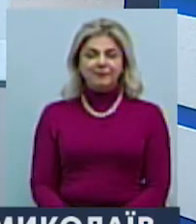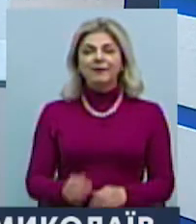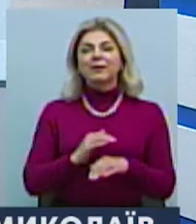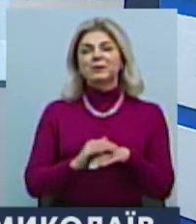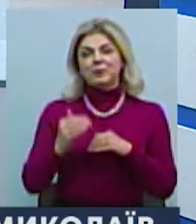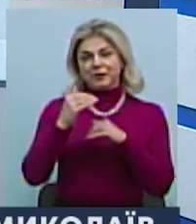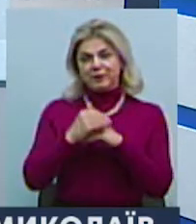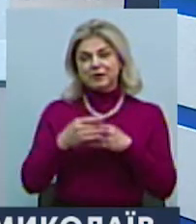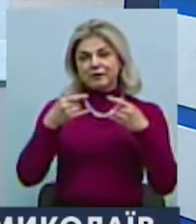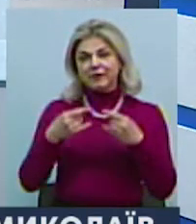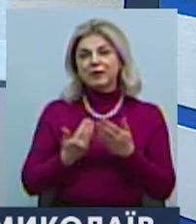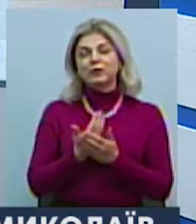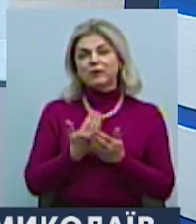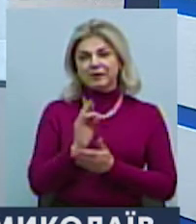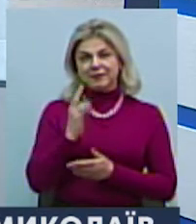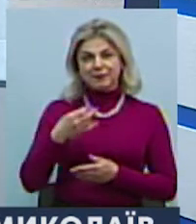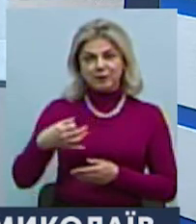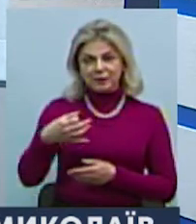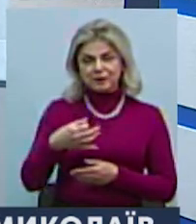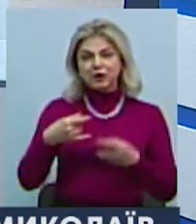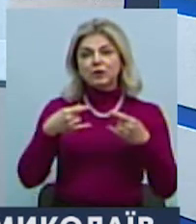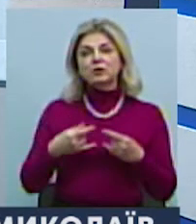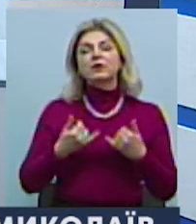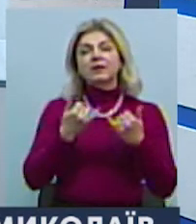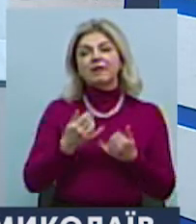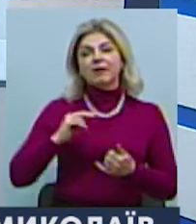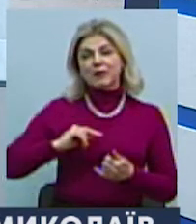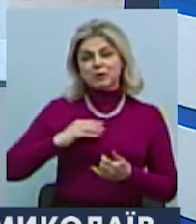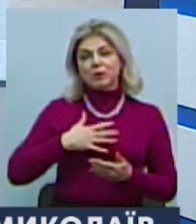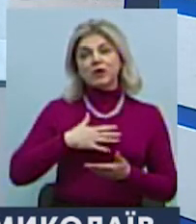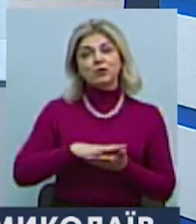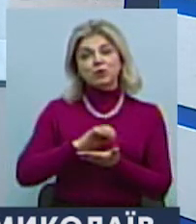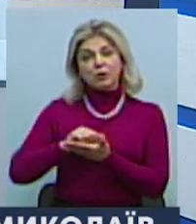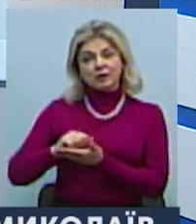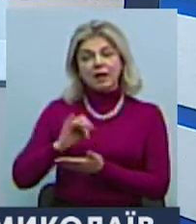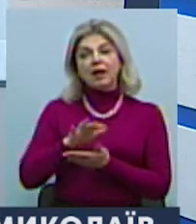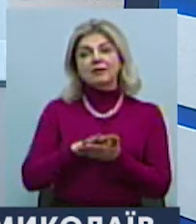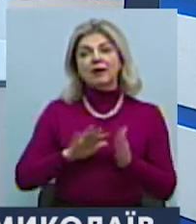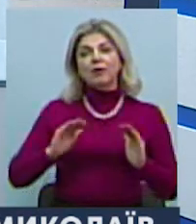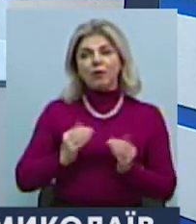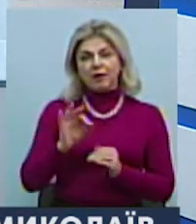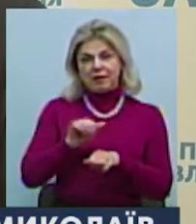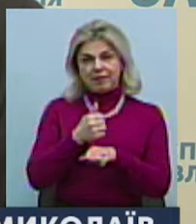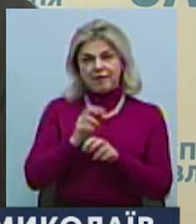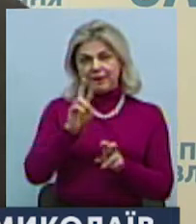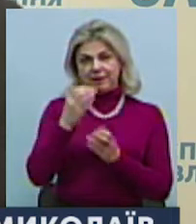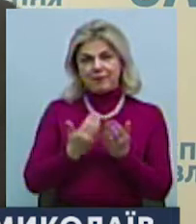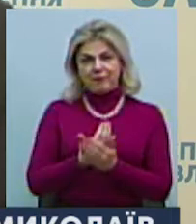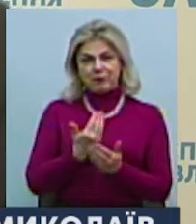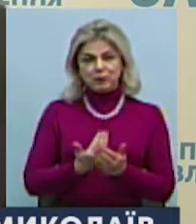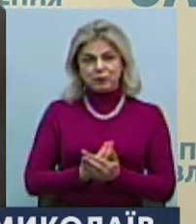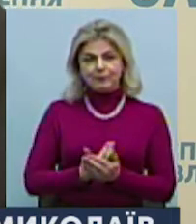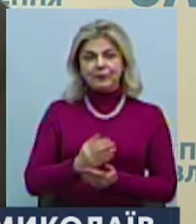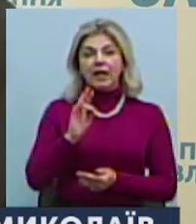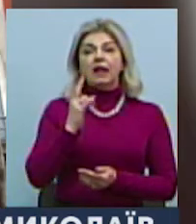Доброго вечора. В ефірі телевізійні новини Миколаївщини. В студії для вас працює Світлана Кльосова. Далі коротко про головні теми випуску.